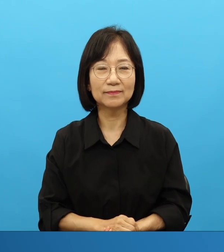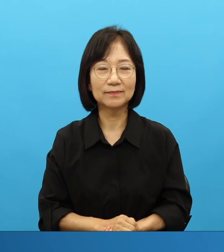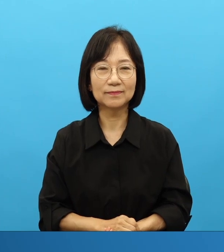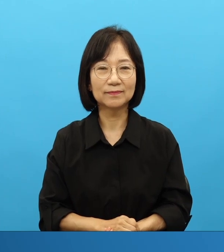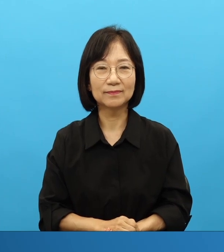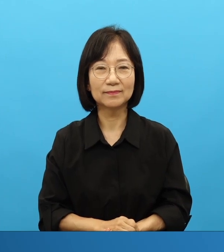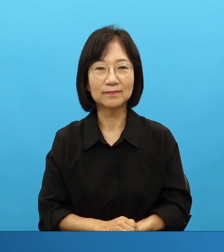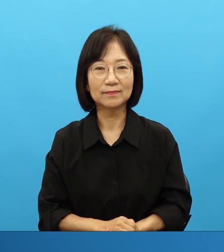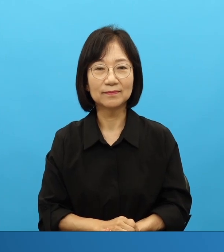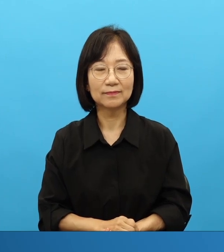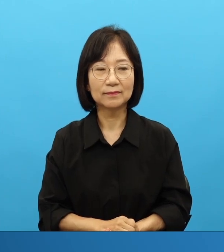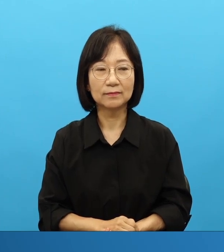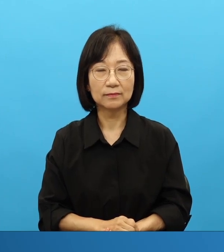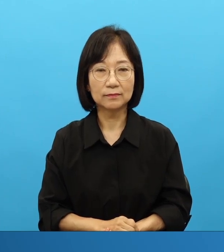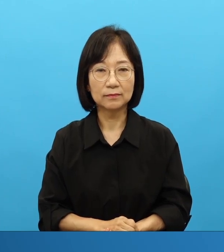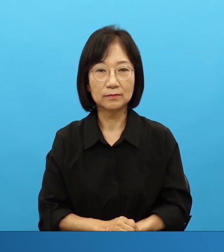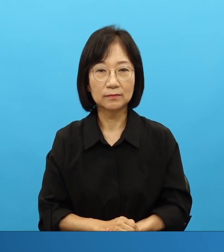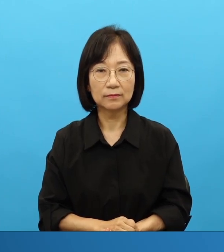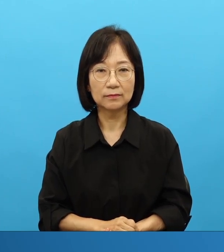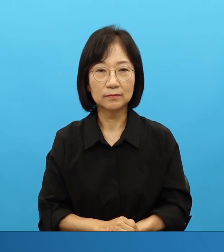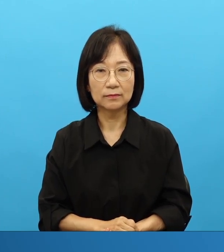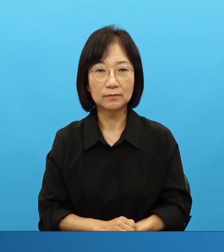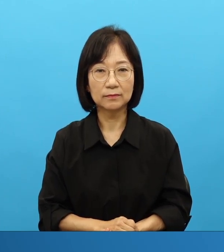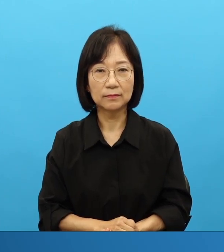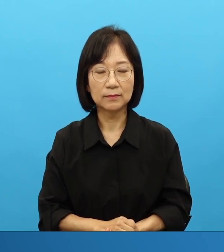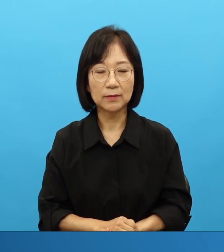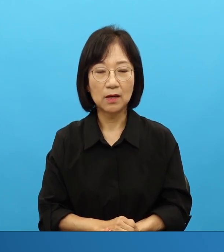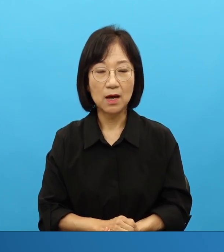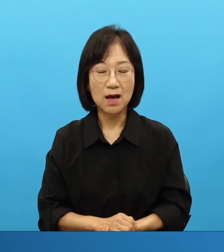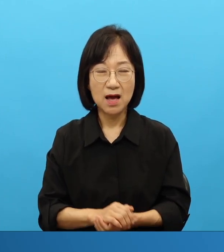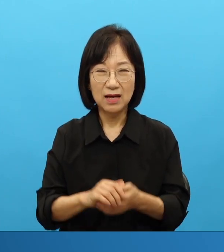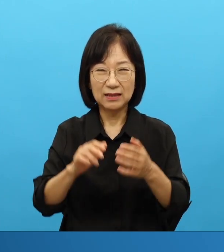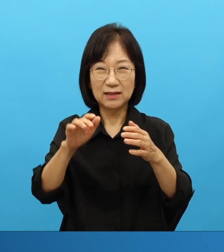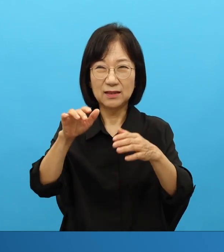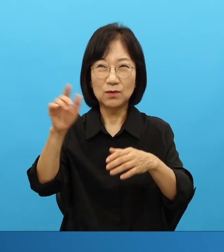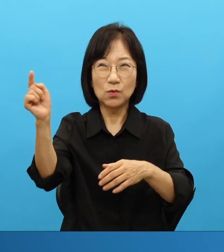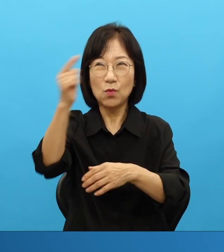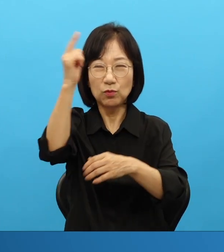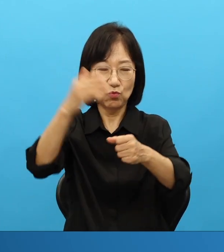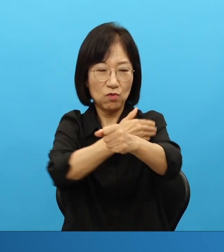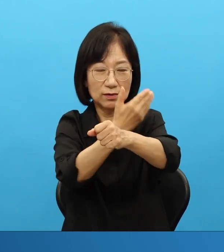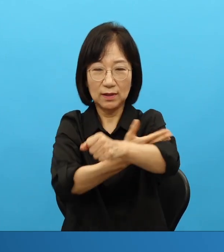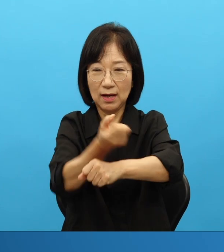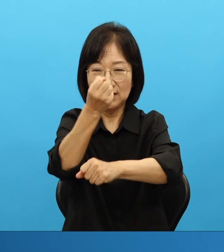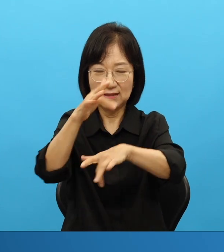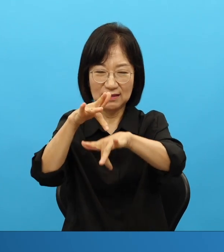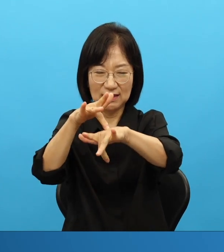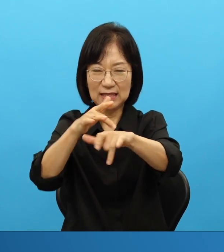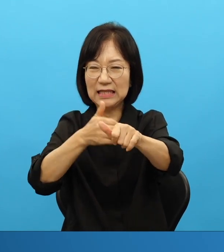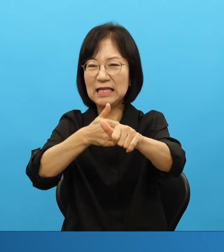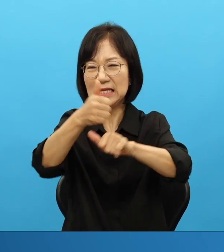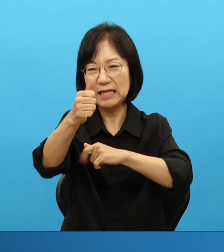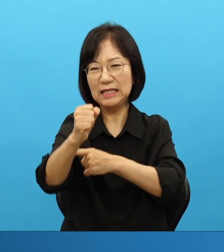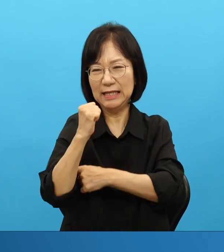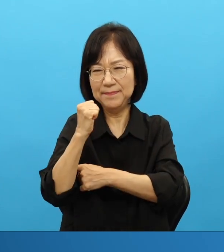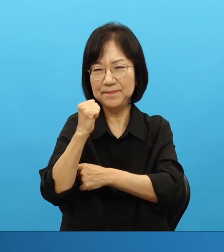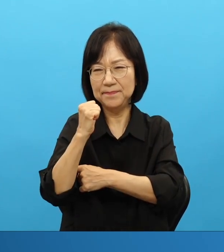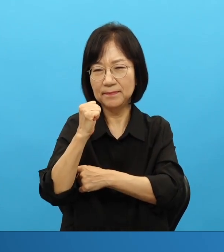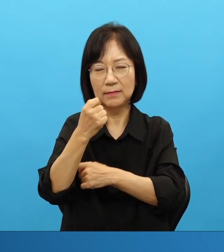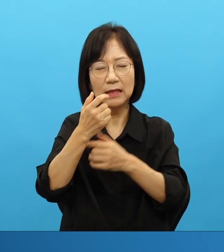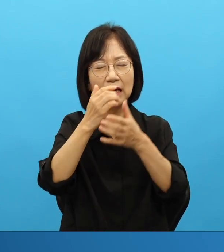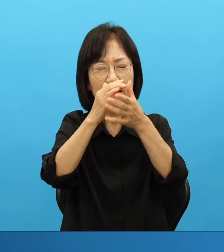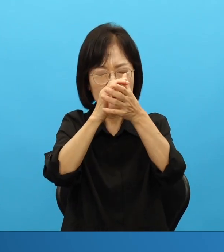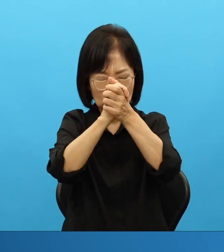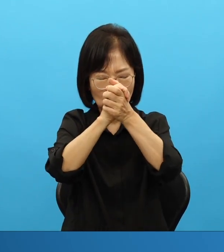공중권세 잡은 자 이길 수 있는 힘이 포함되어 있어요. And that contains the strength and power by which we can overcome the ruler of the kingdom